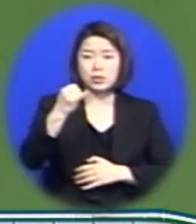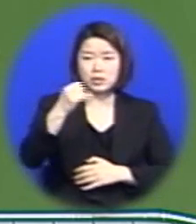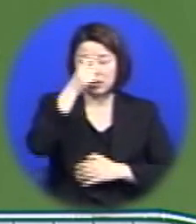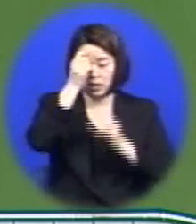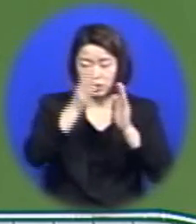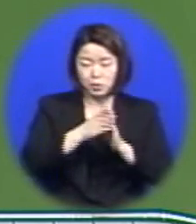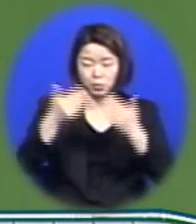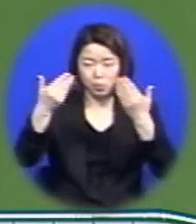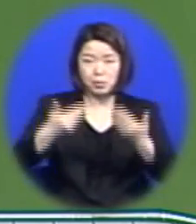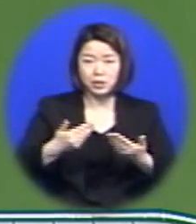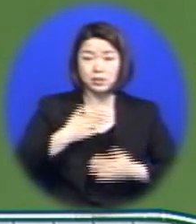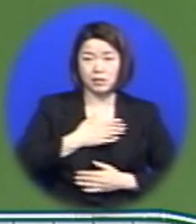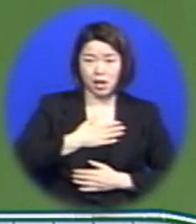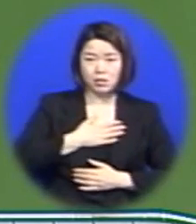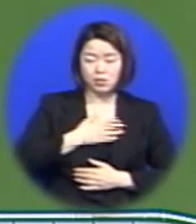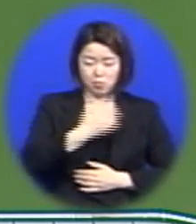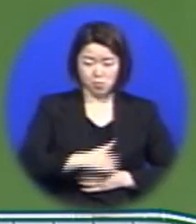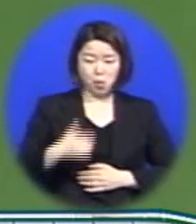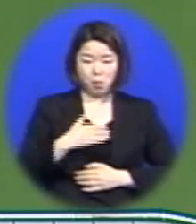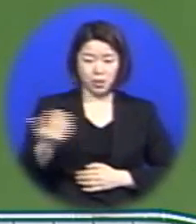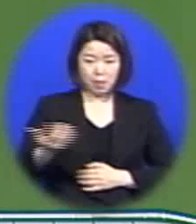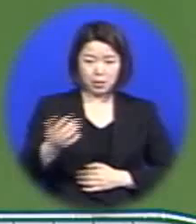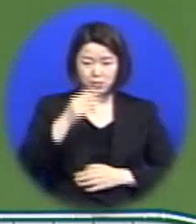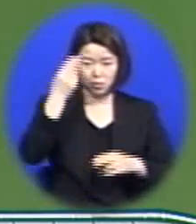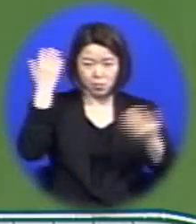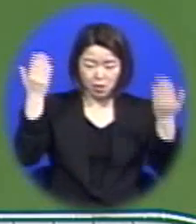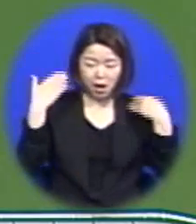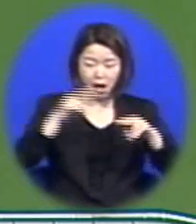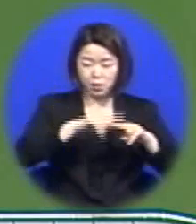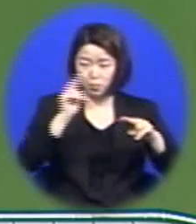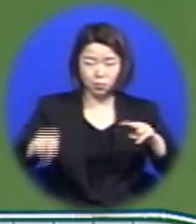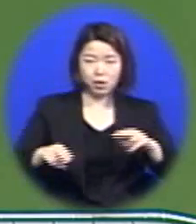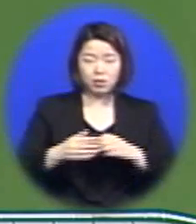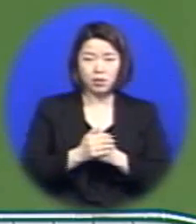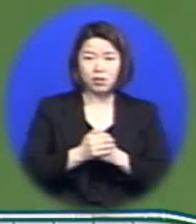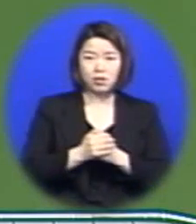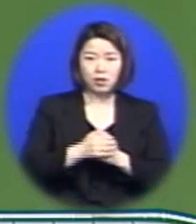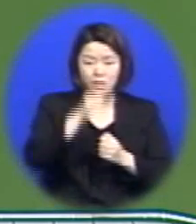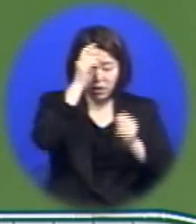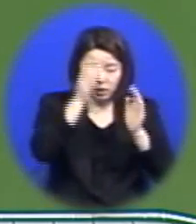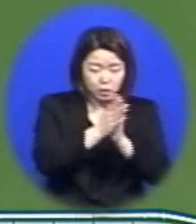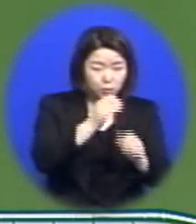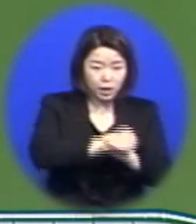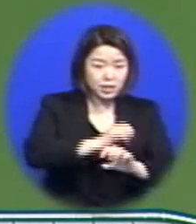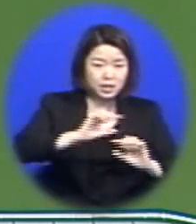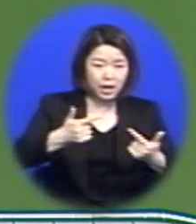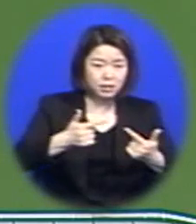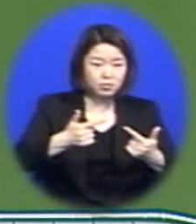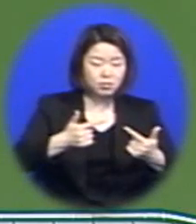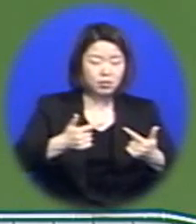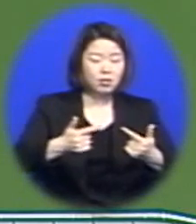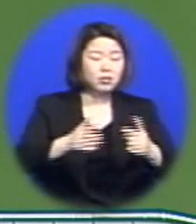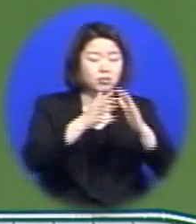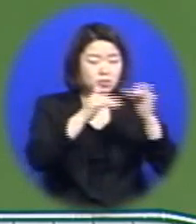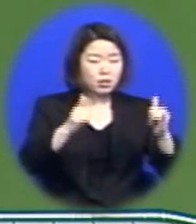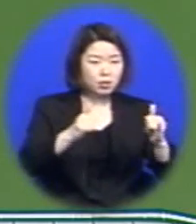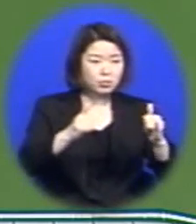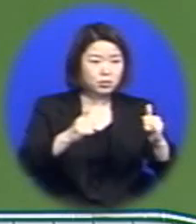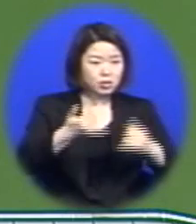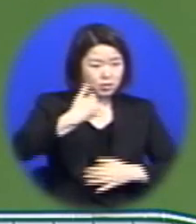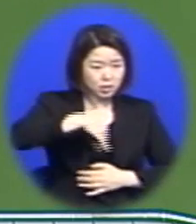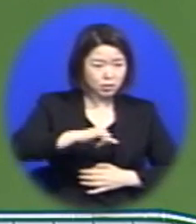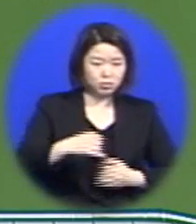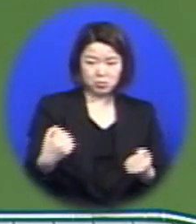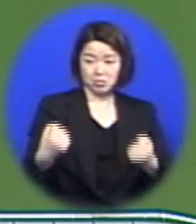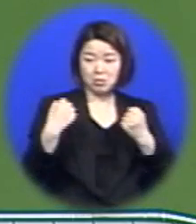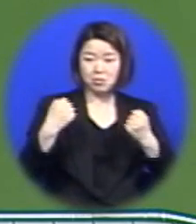아파서 학교를 그만두고 기도 안 하는 교인들 집에 아이들은 생생하게 건강하게 학교